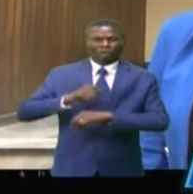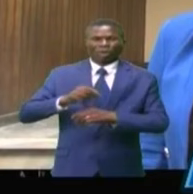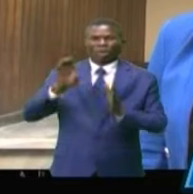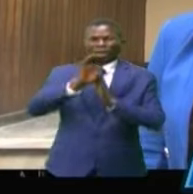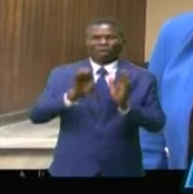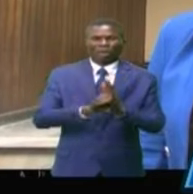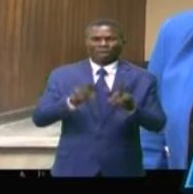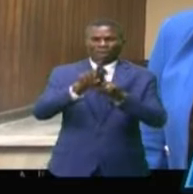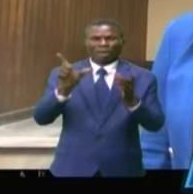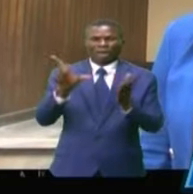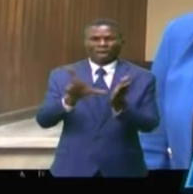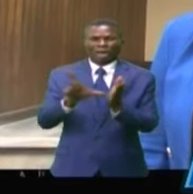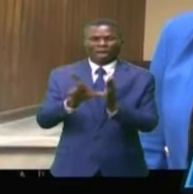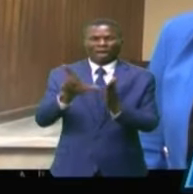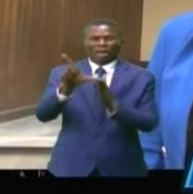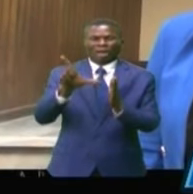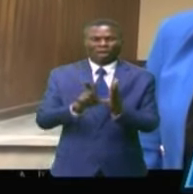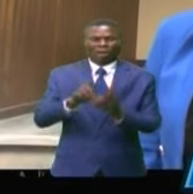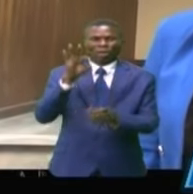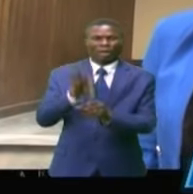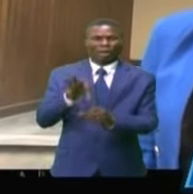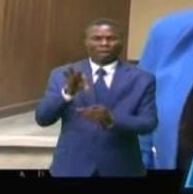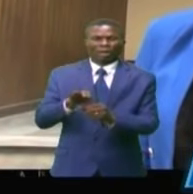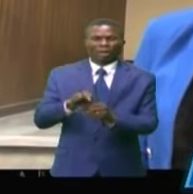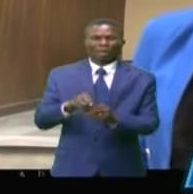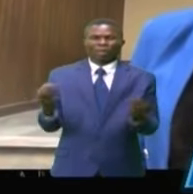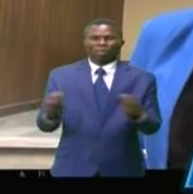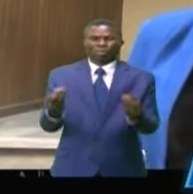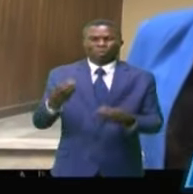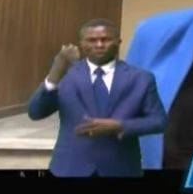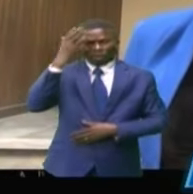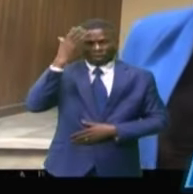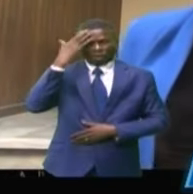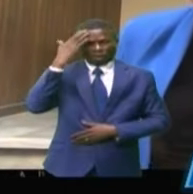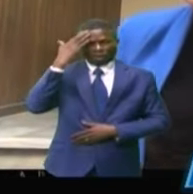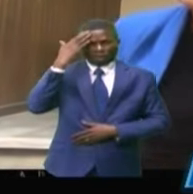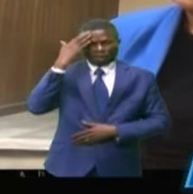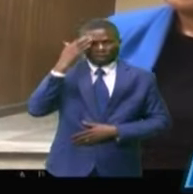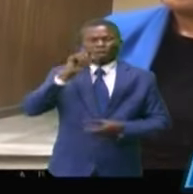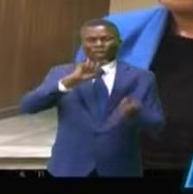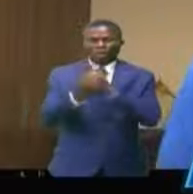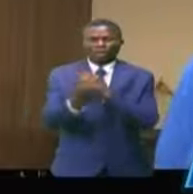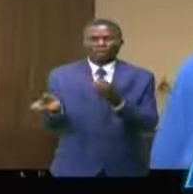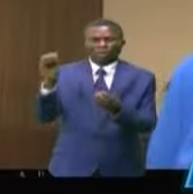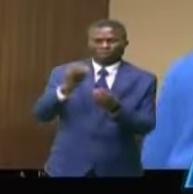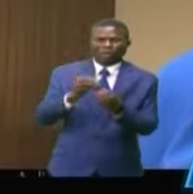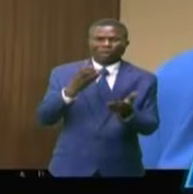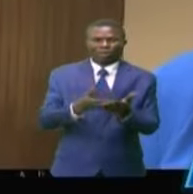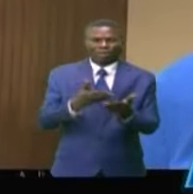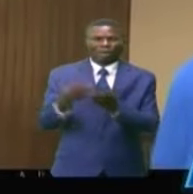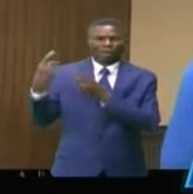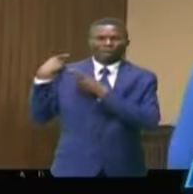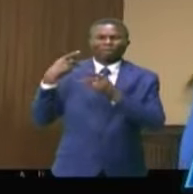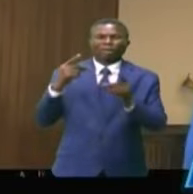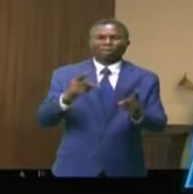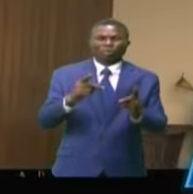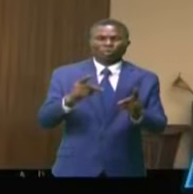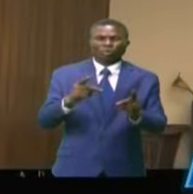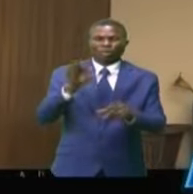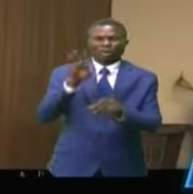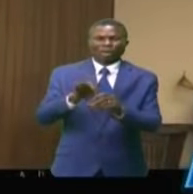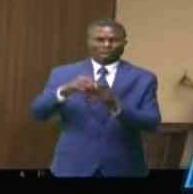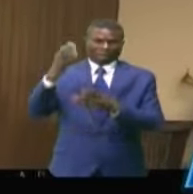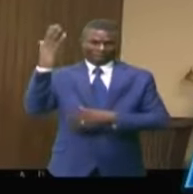constitution et la loi électorale pour savoir quelles sont les réformes qui ont été mises en œuvre depuis les